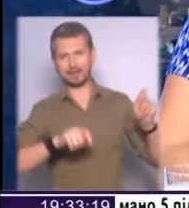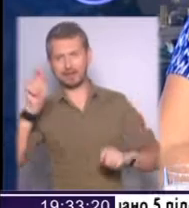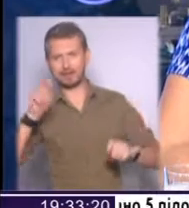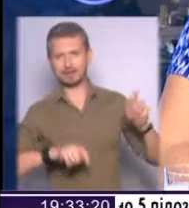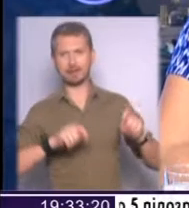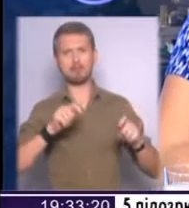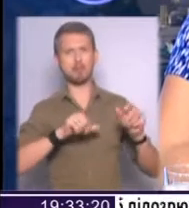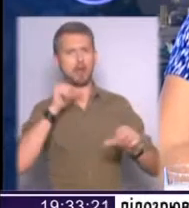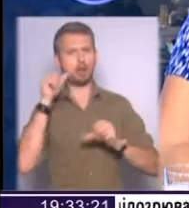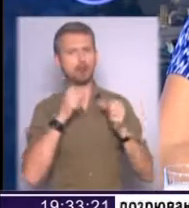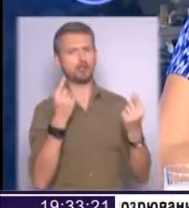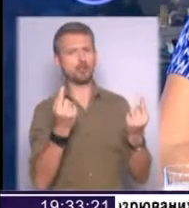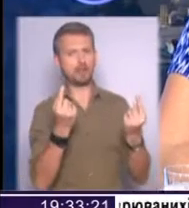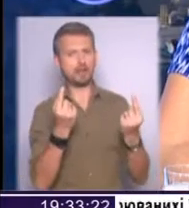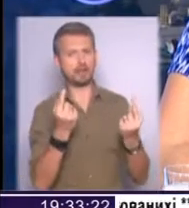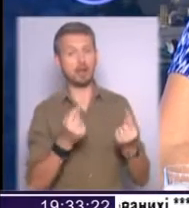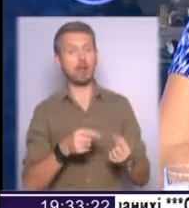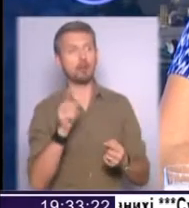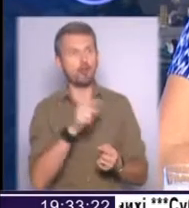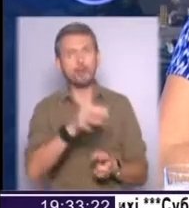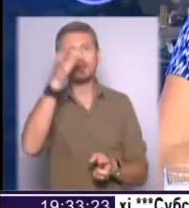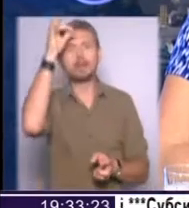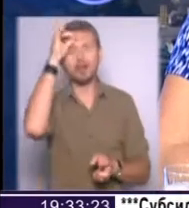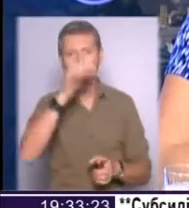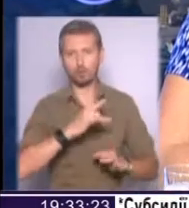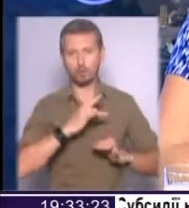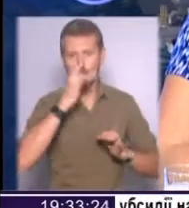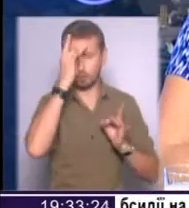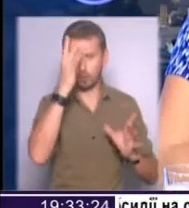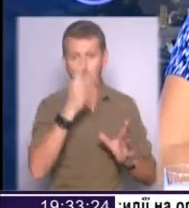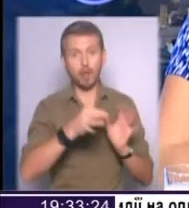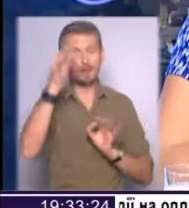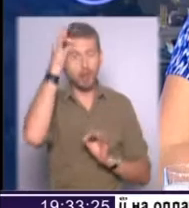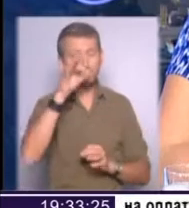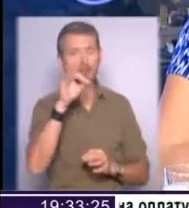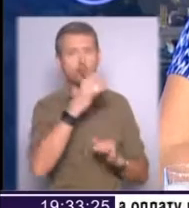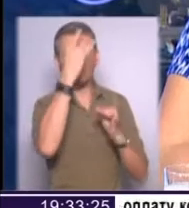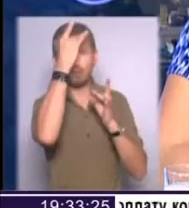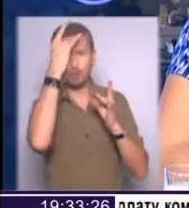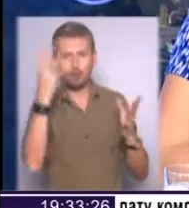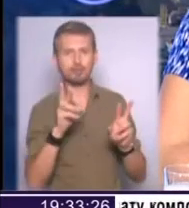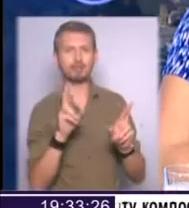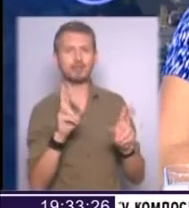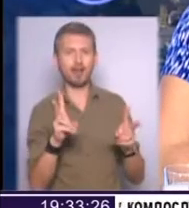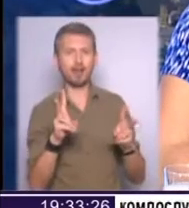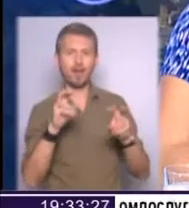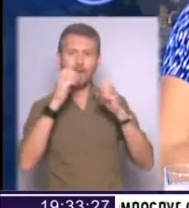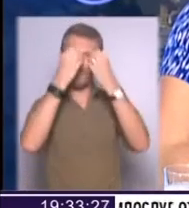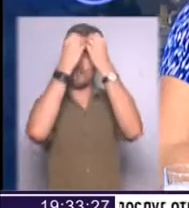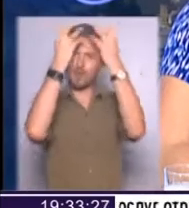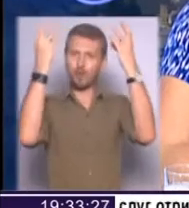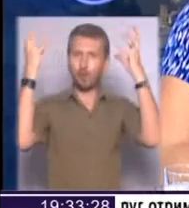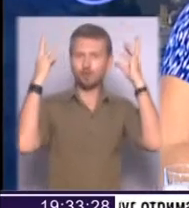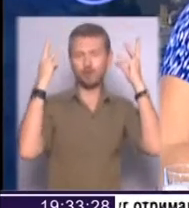якісь річниці. І тоді згадували про культуру. І тоді згадували про культуру, власне, віночково-вишиванкову. Mm-hmm. Коли потрібно було